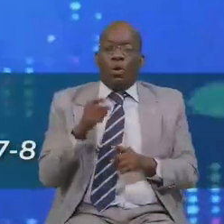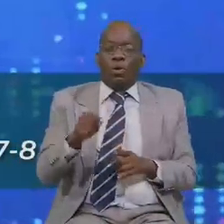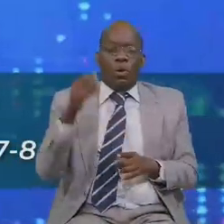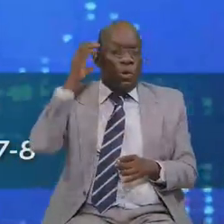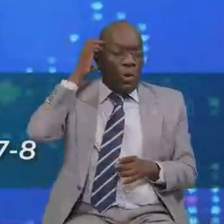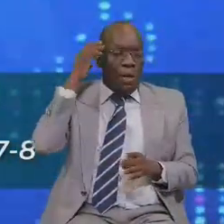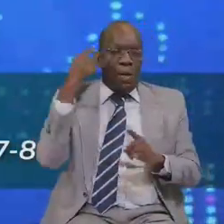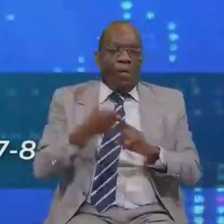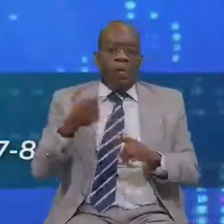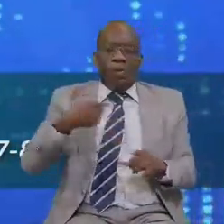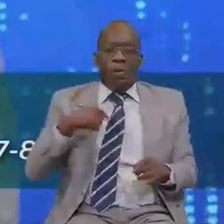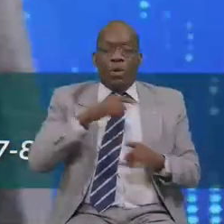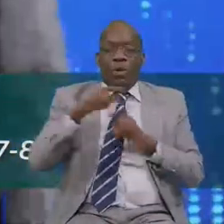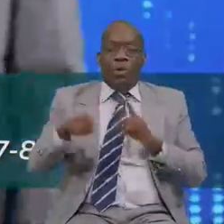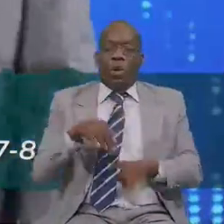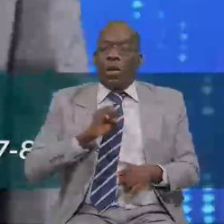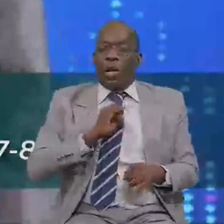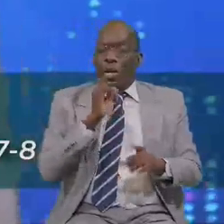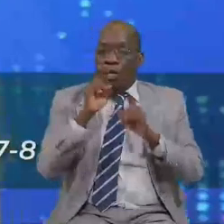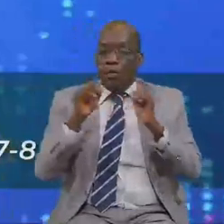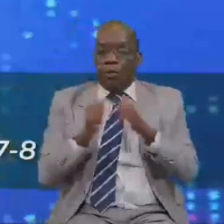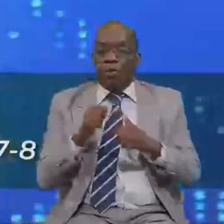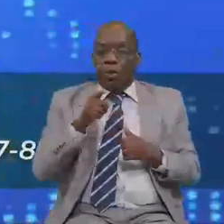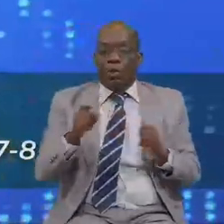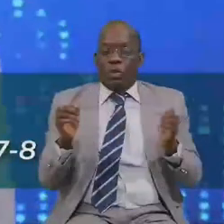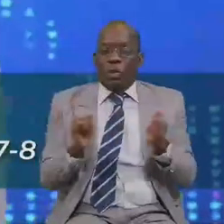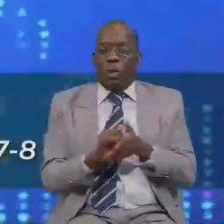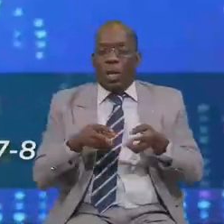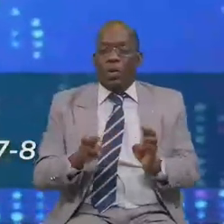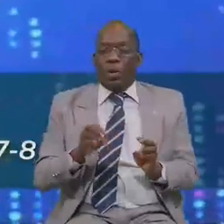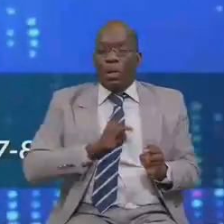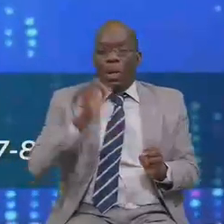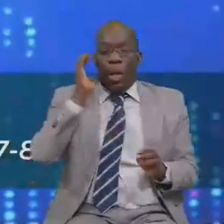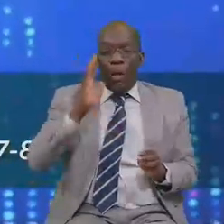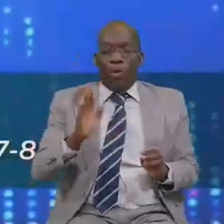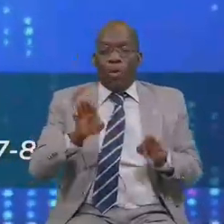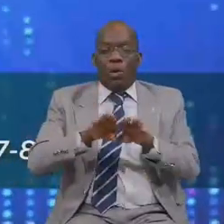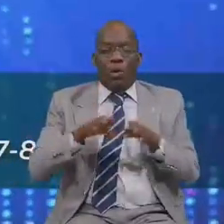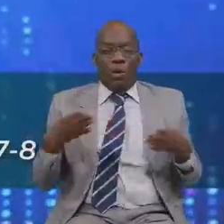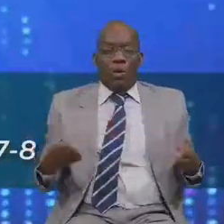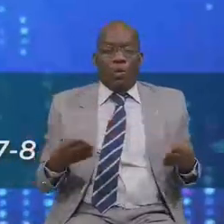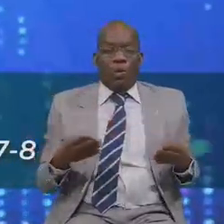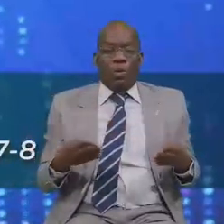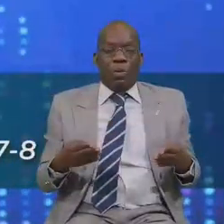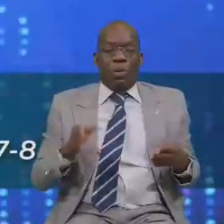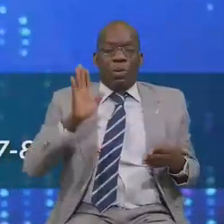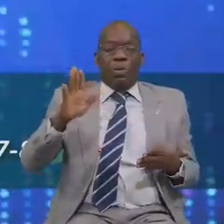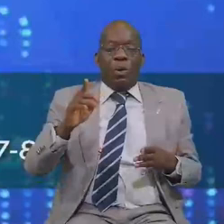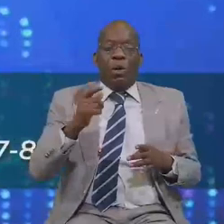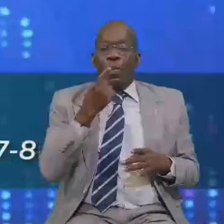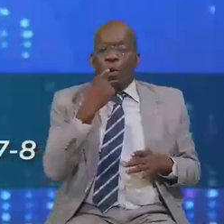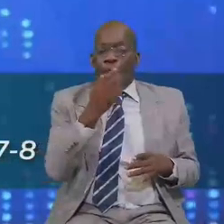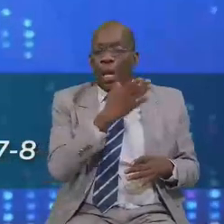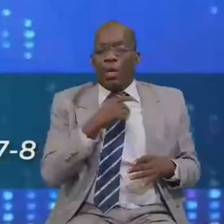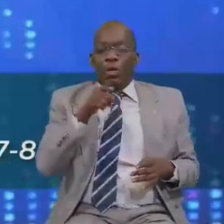Et quand je te parlerai de cette manière, j'ouvrirai ta bouche pour que tu leur dises, ainsi